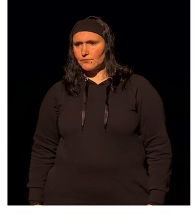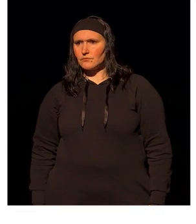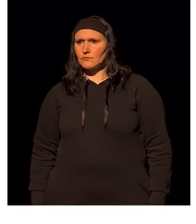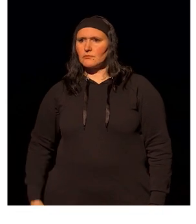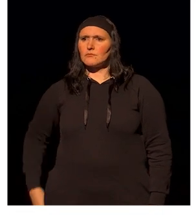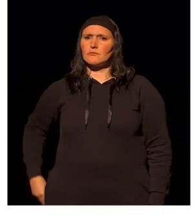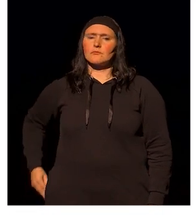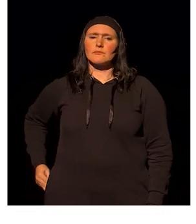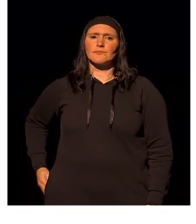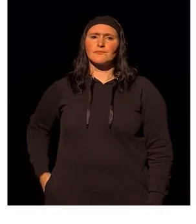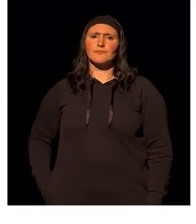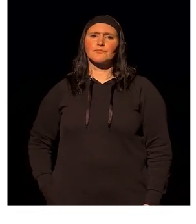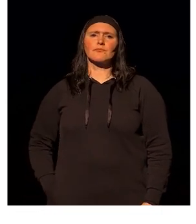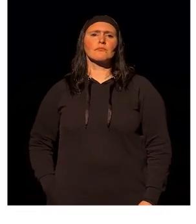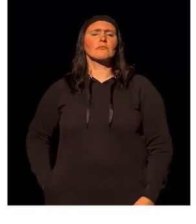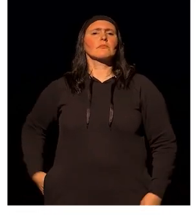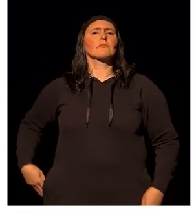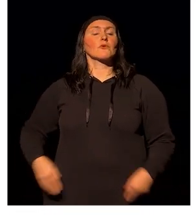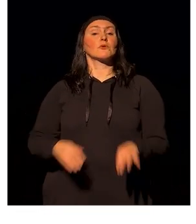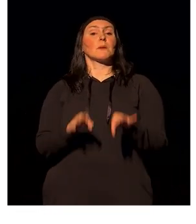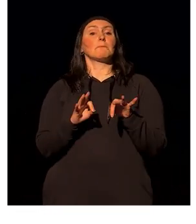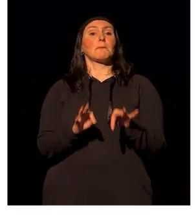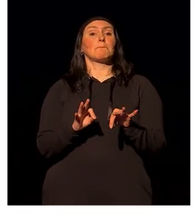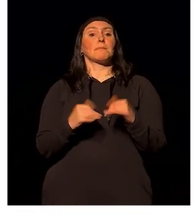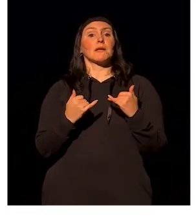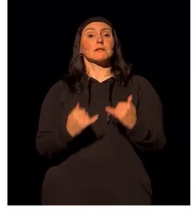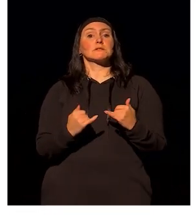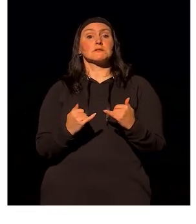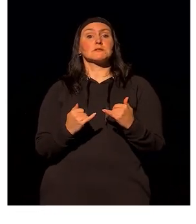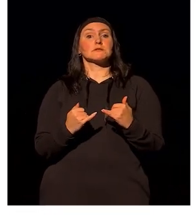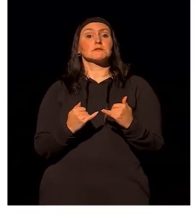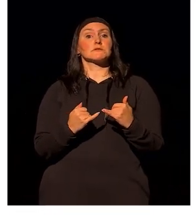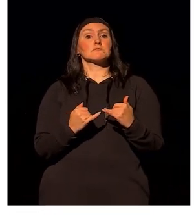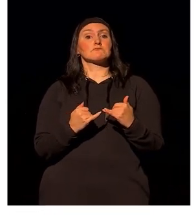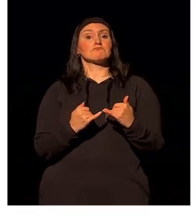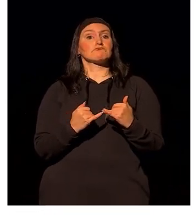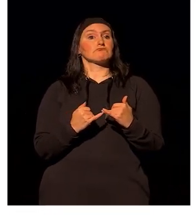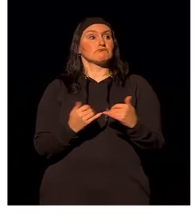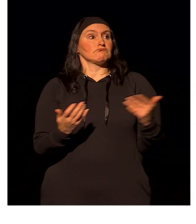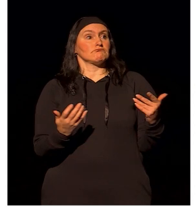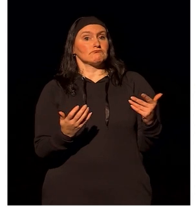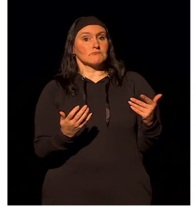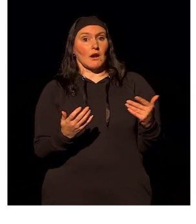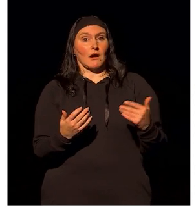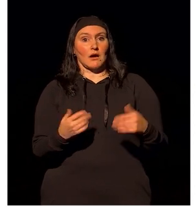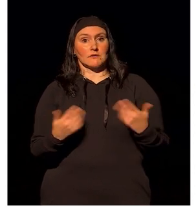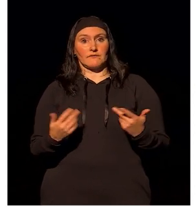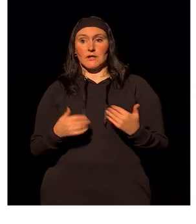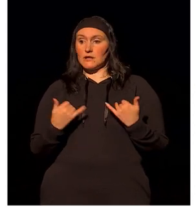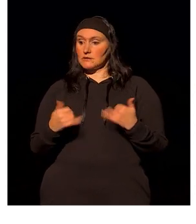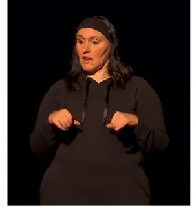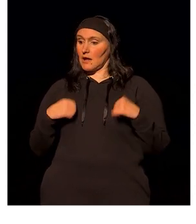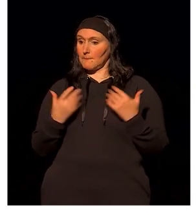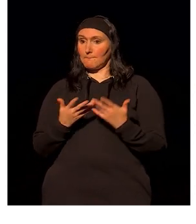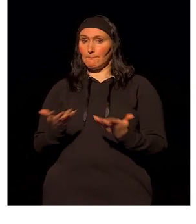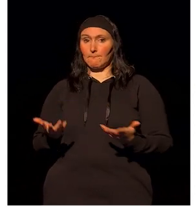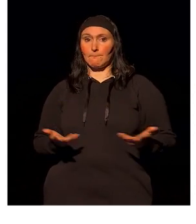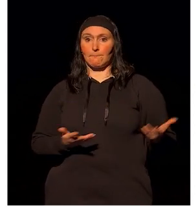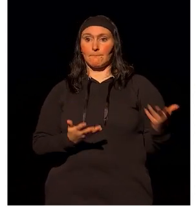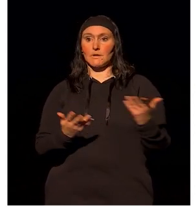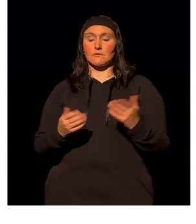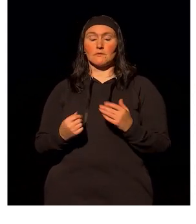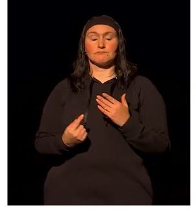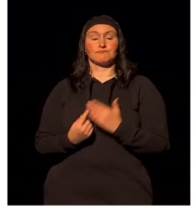neue Wirklichkeit in uns eingebrochen. Und es gibt viele Leute, und das merkt man im Moment sehr,